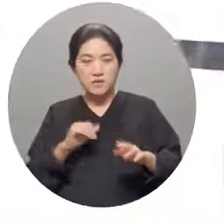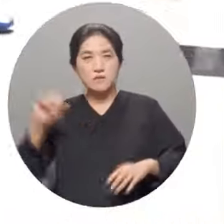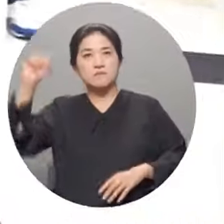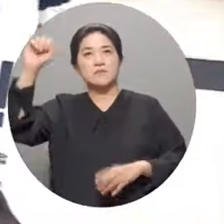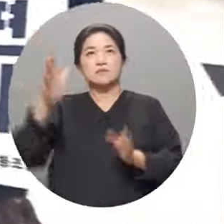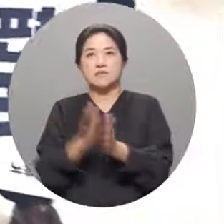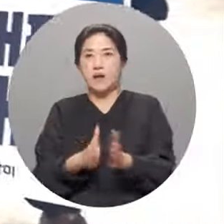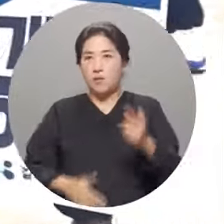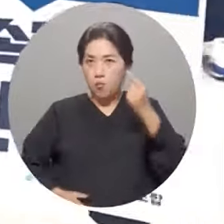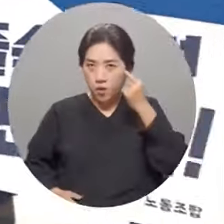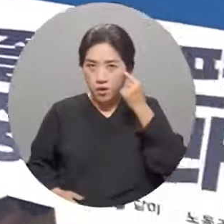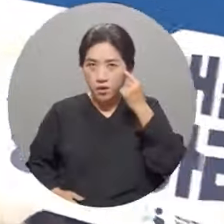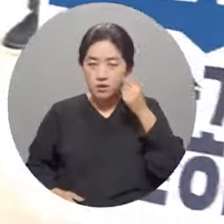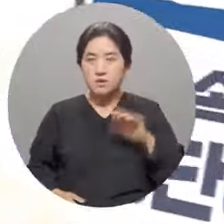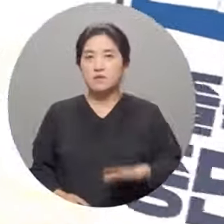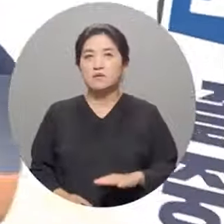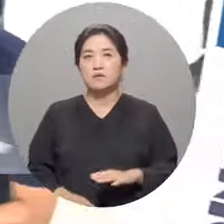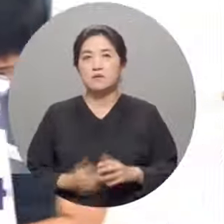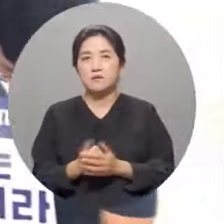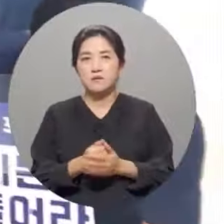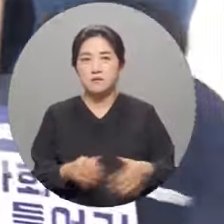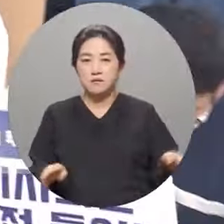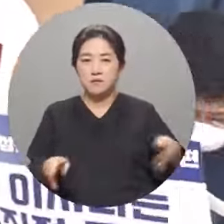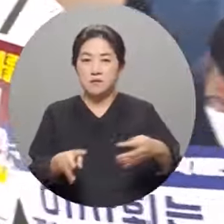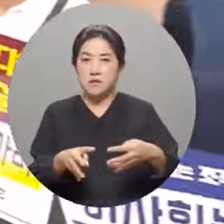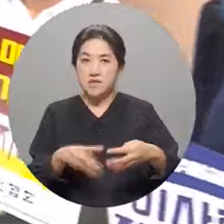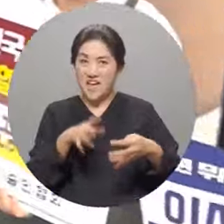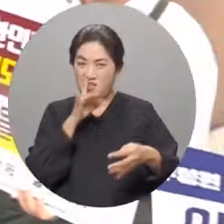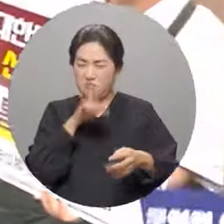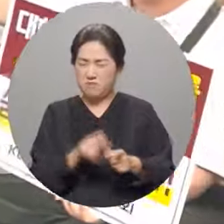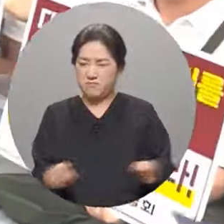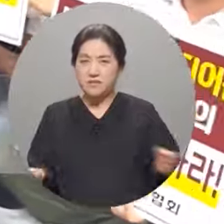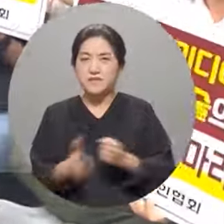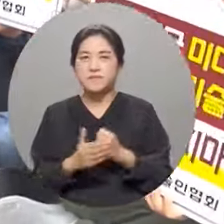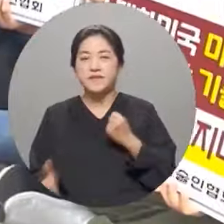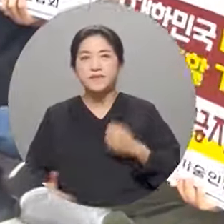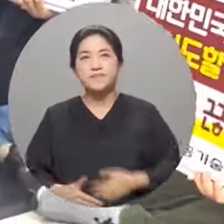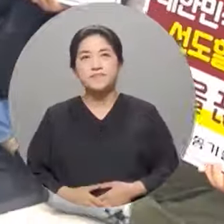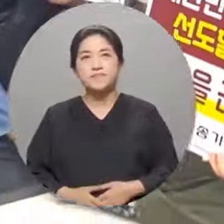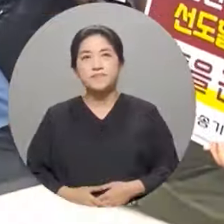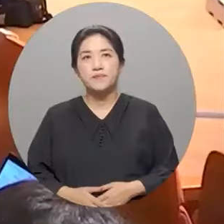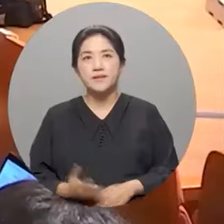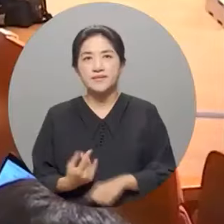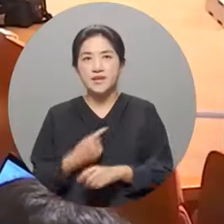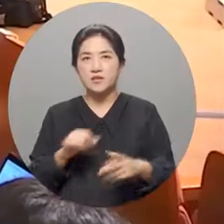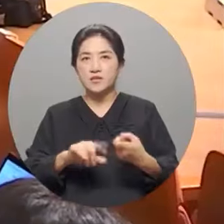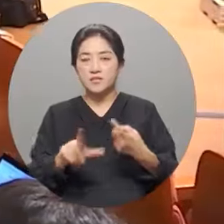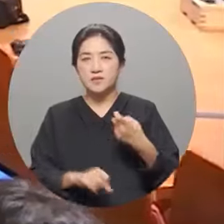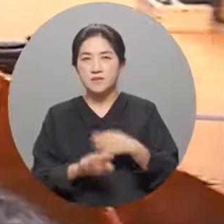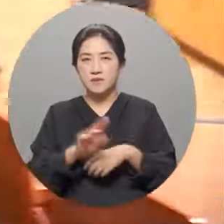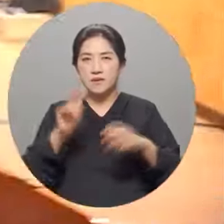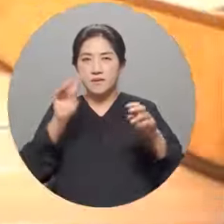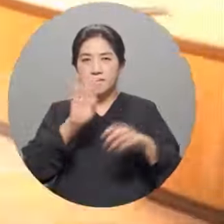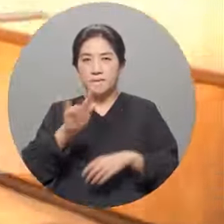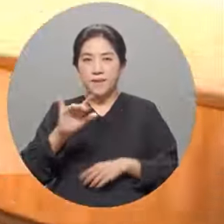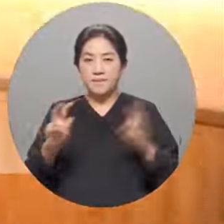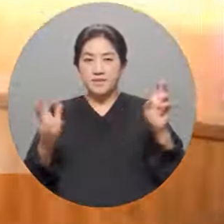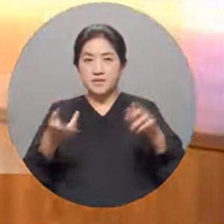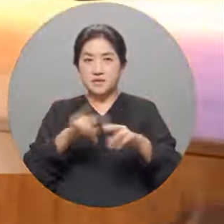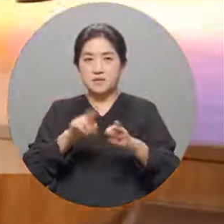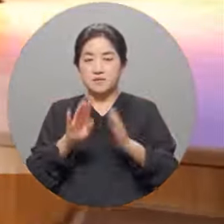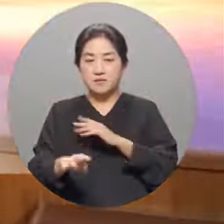나선 건 이른바 무단 상태가 장기하 따른 것으로 보입니다 지난해 11월 박사장 취임 이후